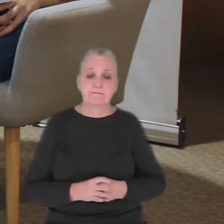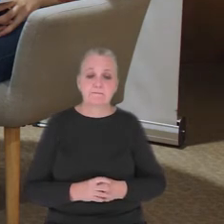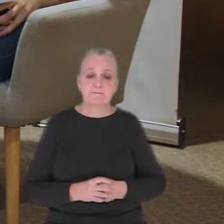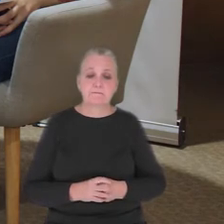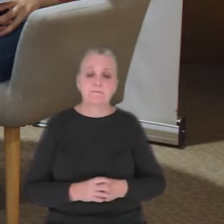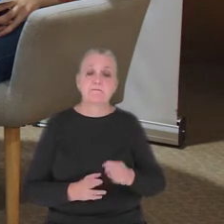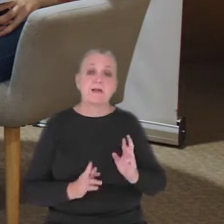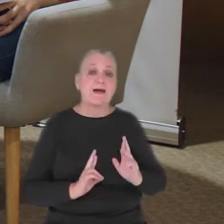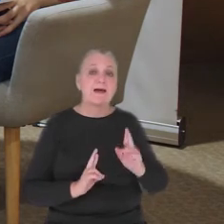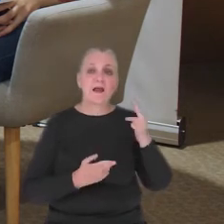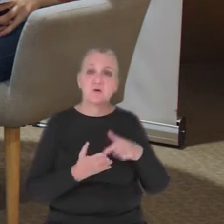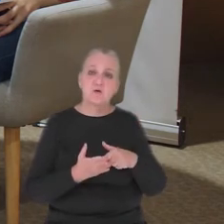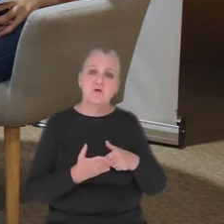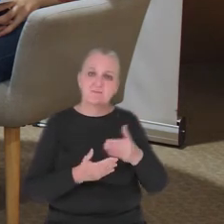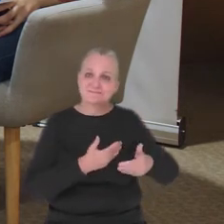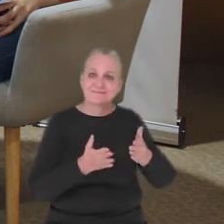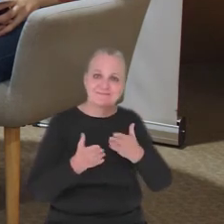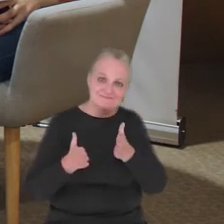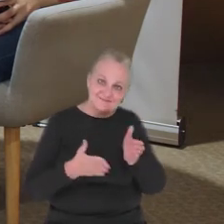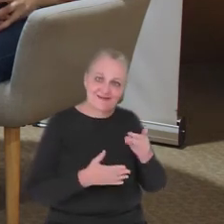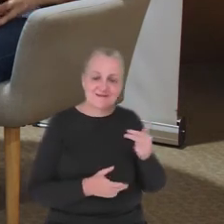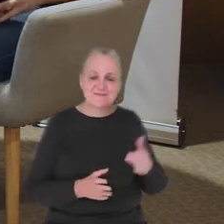Idziemy do rewolucji takim małym kroczkiem.